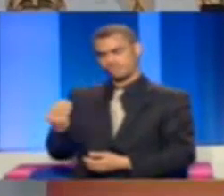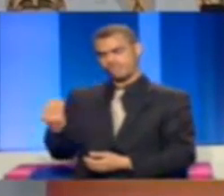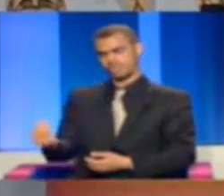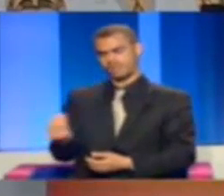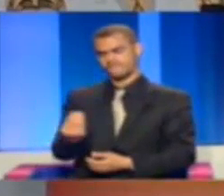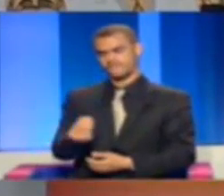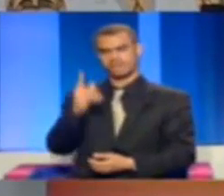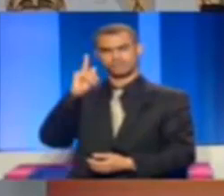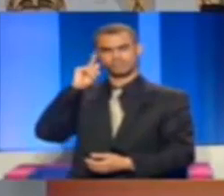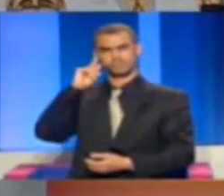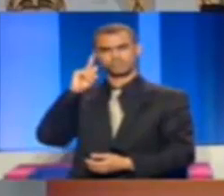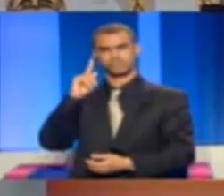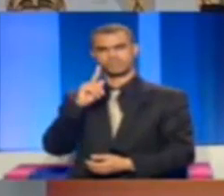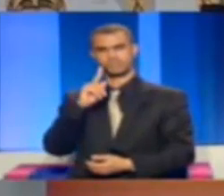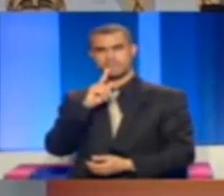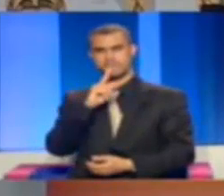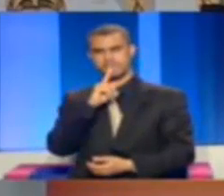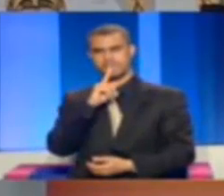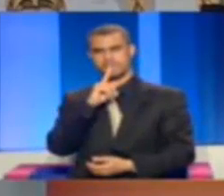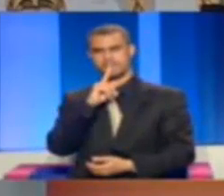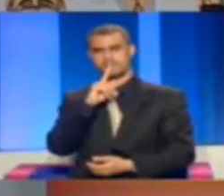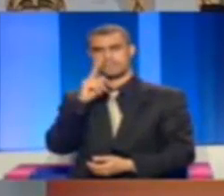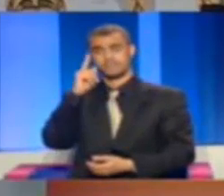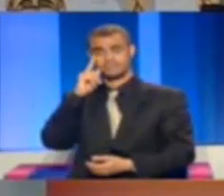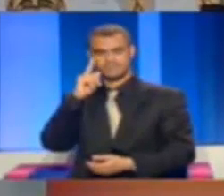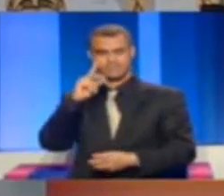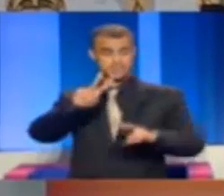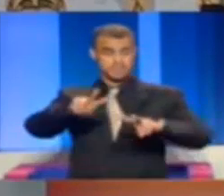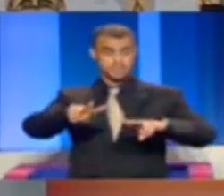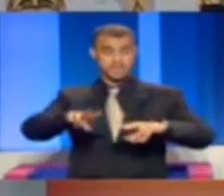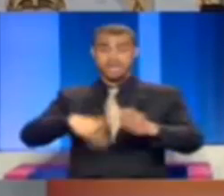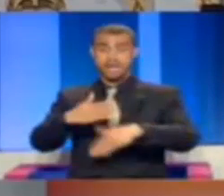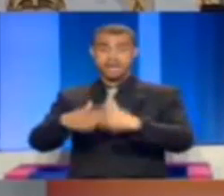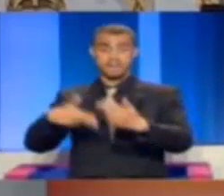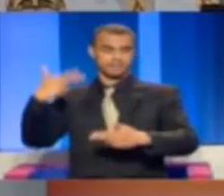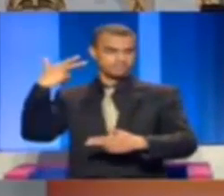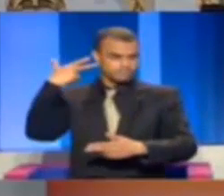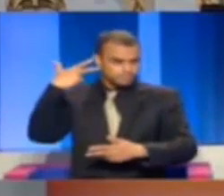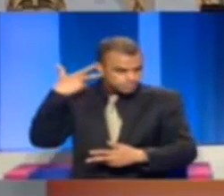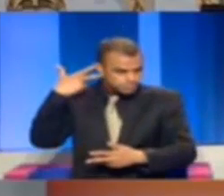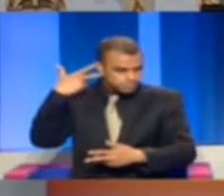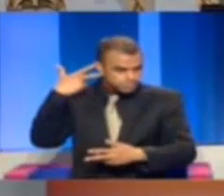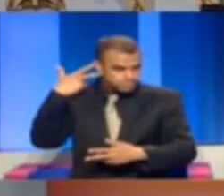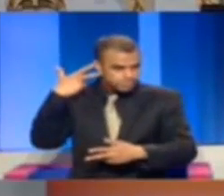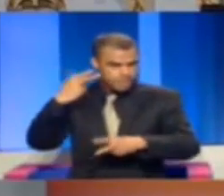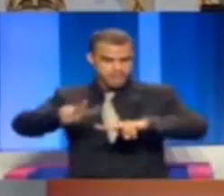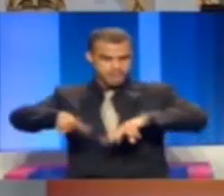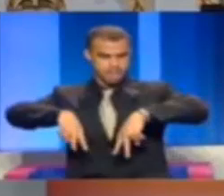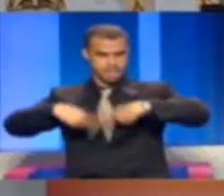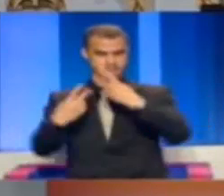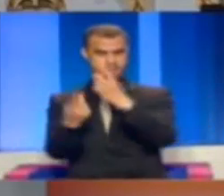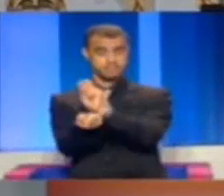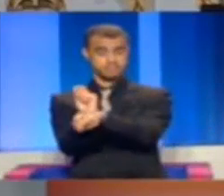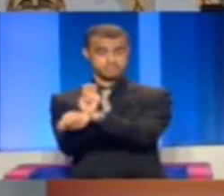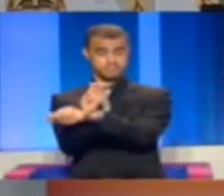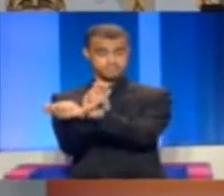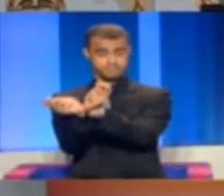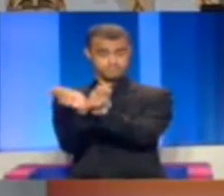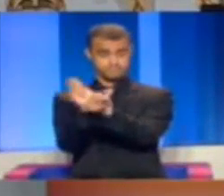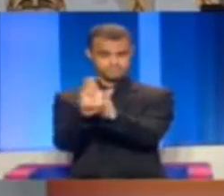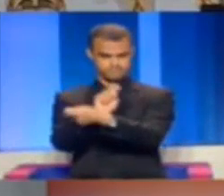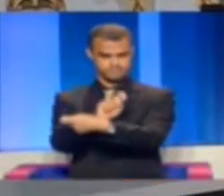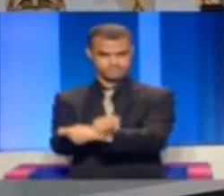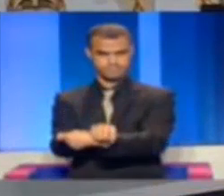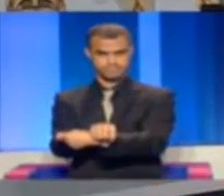تيشوفوا ان الطفل كان محكوم عليه بانه يكون من الصم والبكم وتيشوفوا حياته تغيرات يعني بهذه الآلة التي تضع